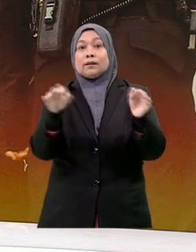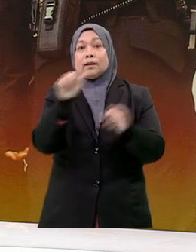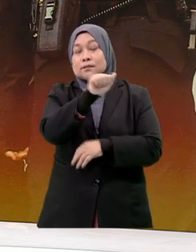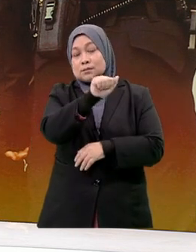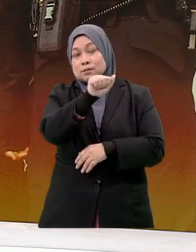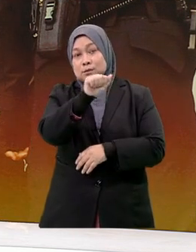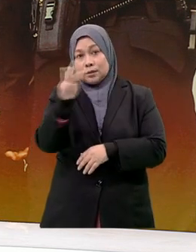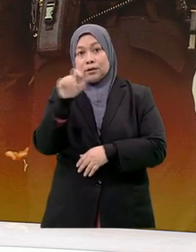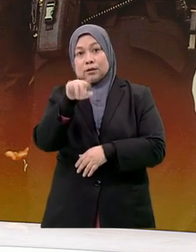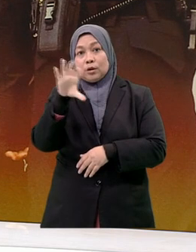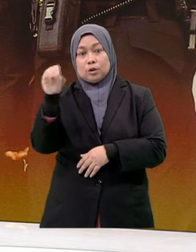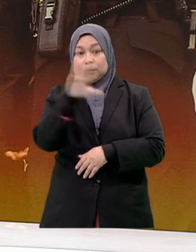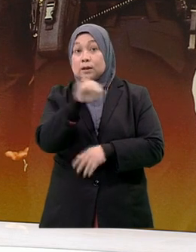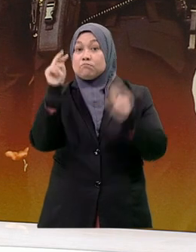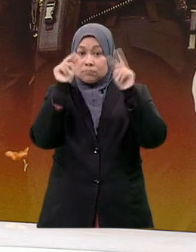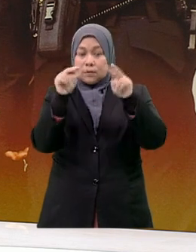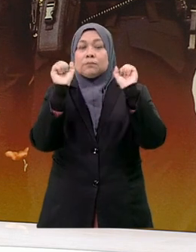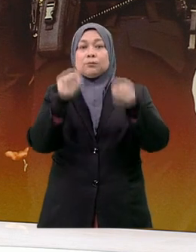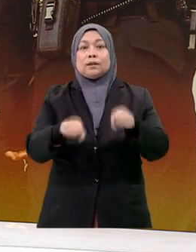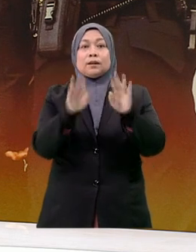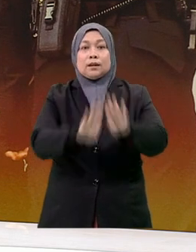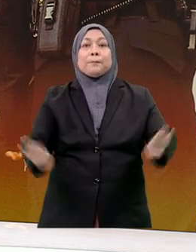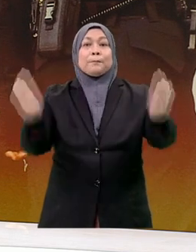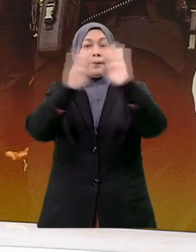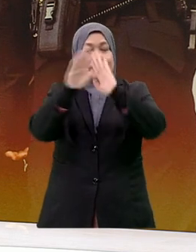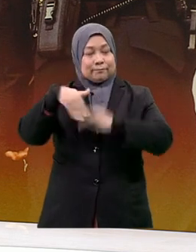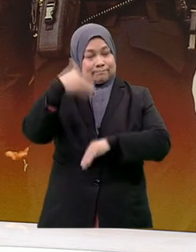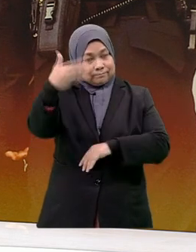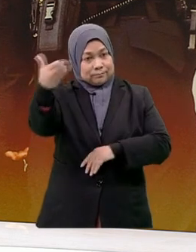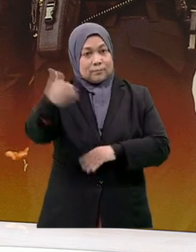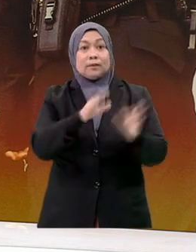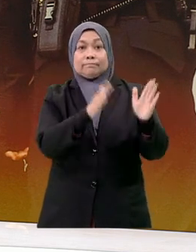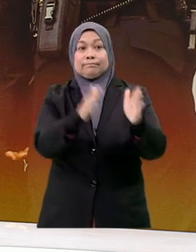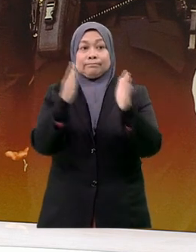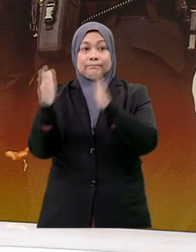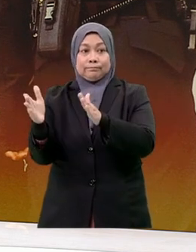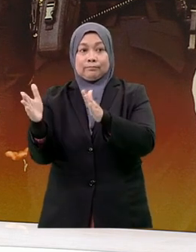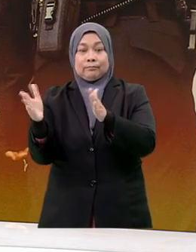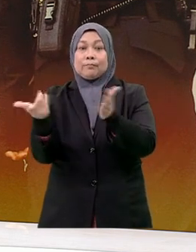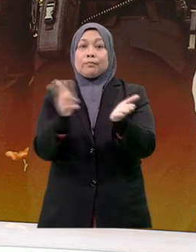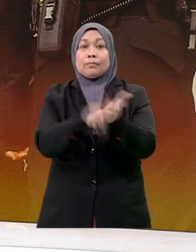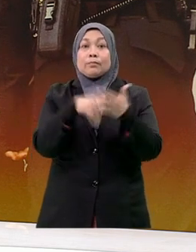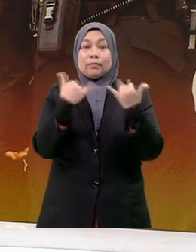astra.com dan juga tonton dalam buletin kami yang seterusnya kita beralih dulu ke laporan terkini banjir